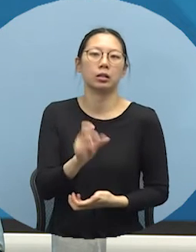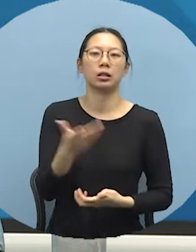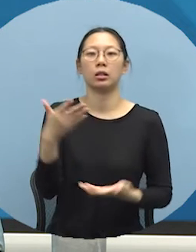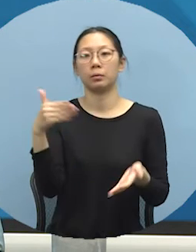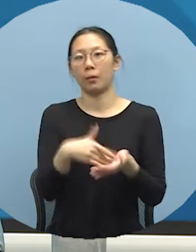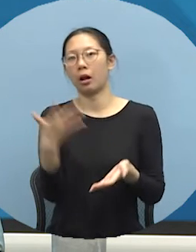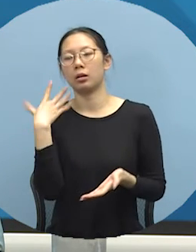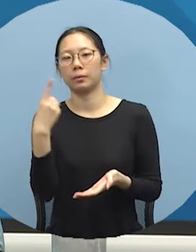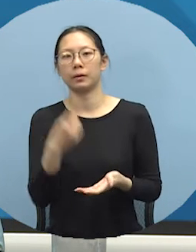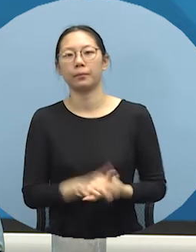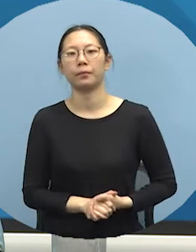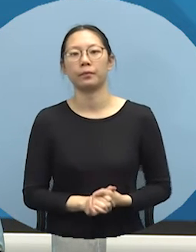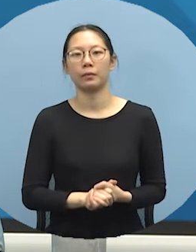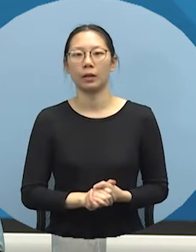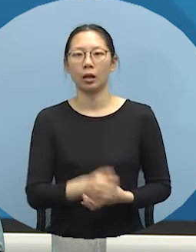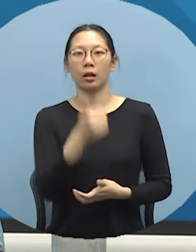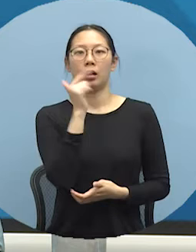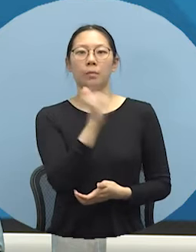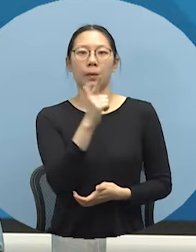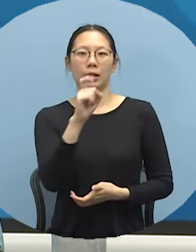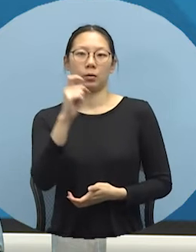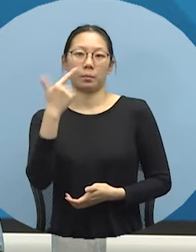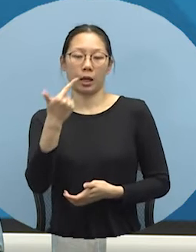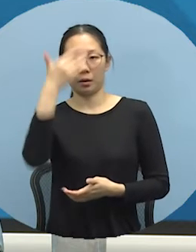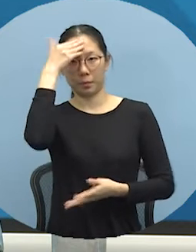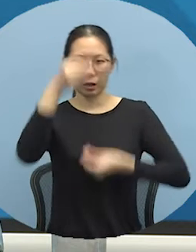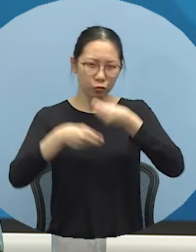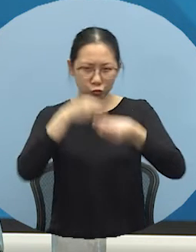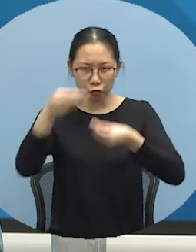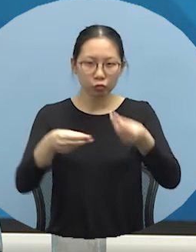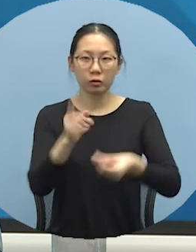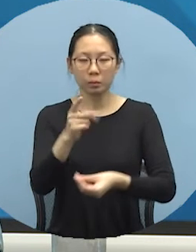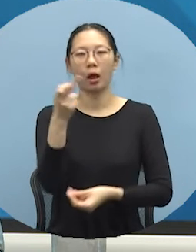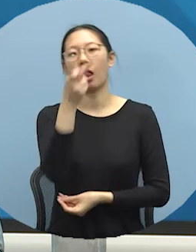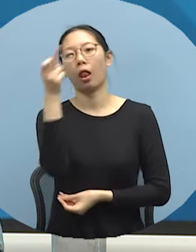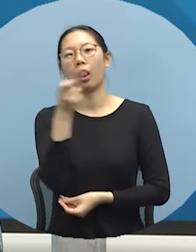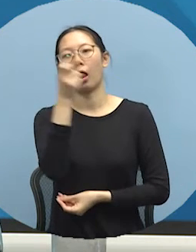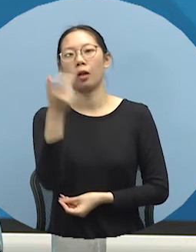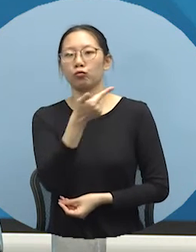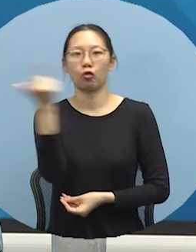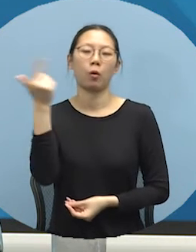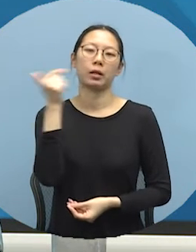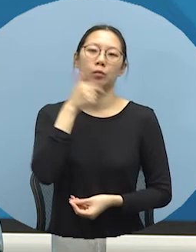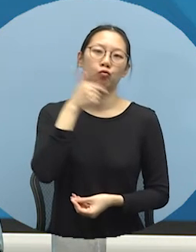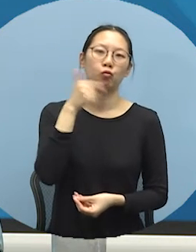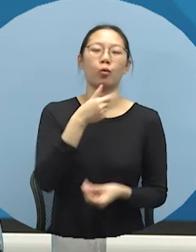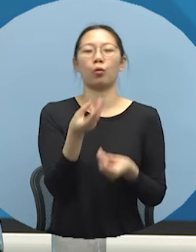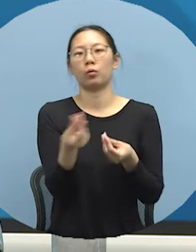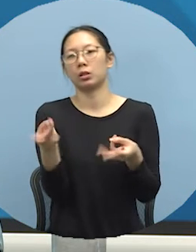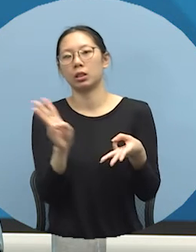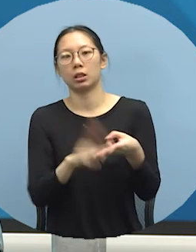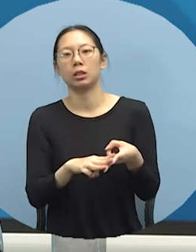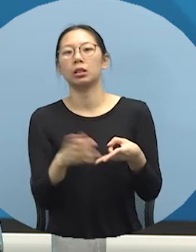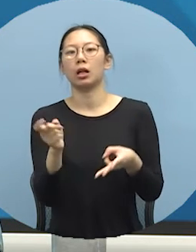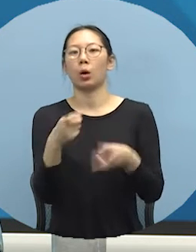去到昨天就是有898個是暫時找不到源頭的個案啦，大部分都是分布在深水